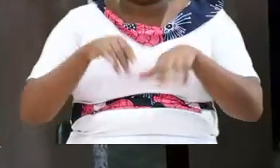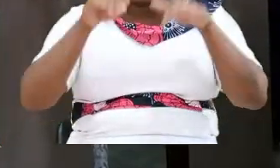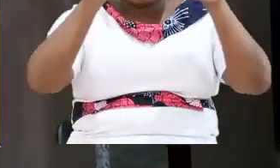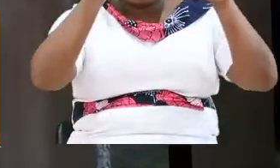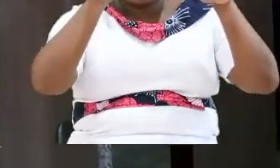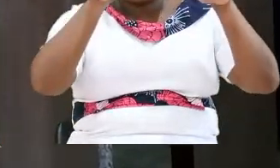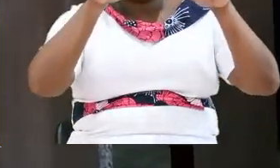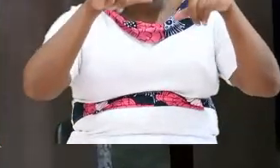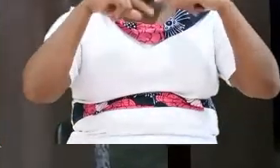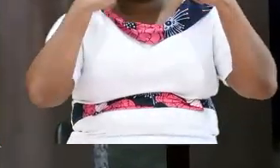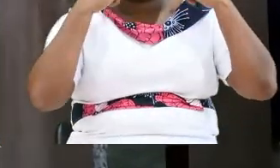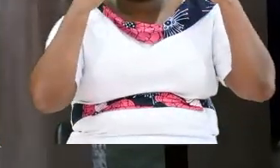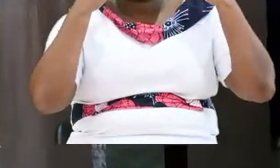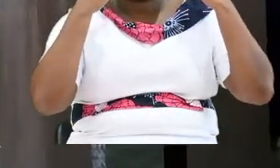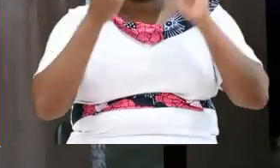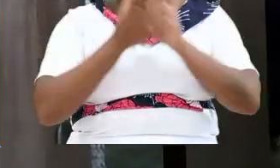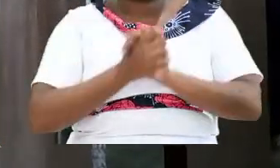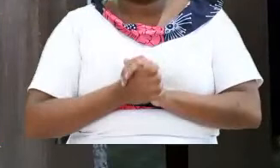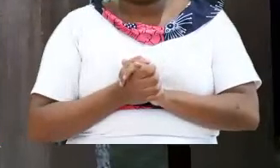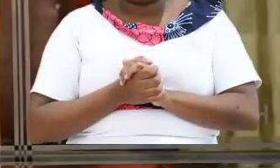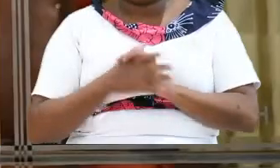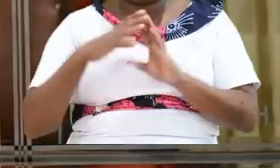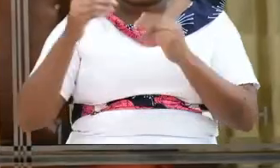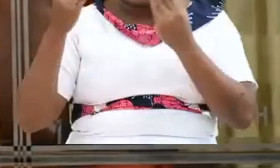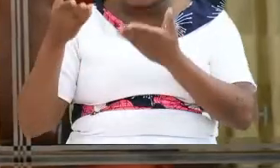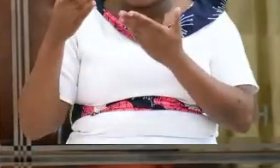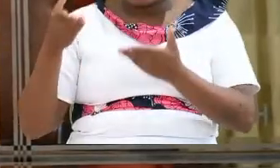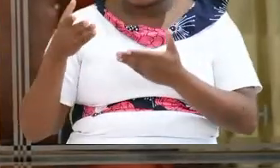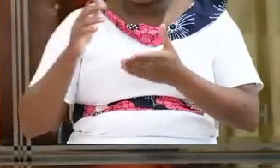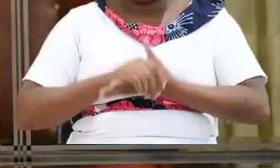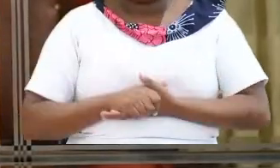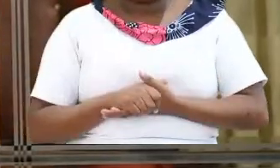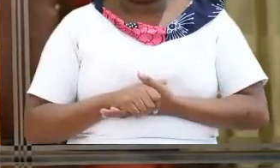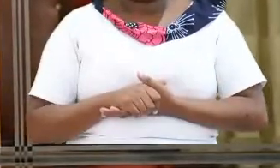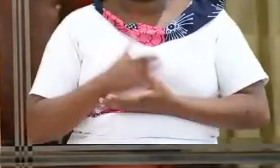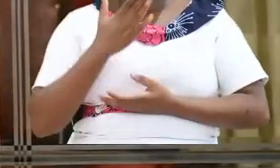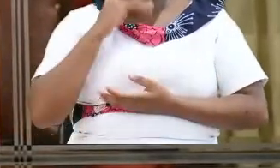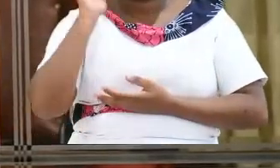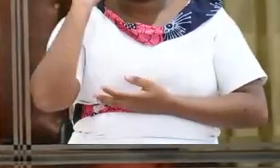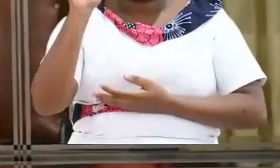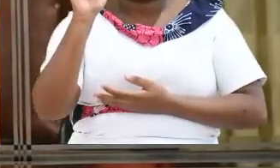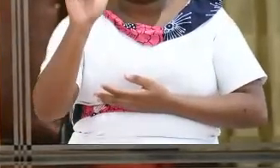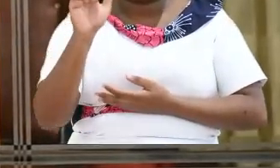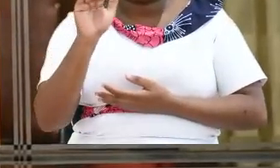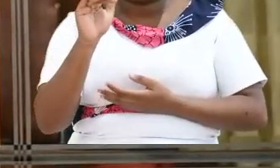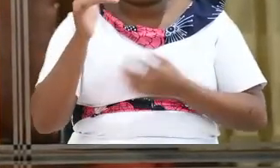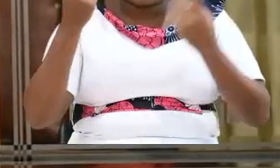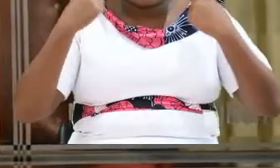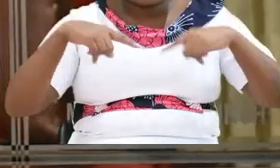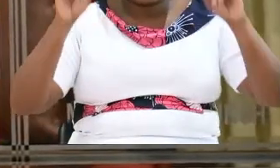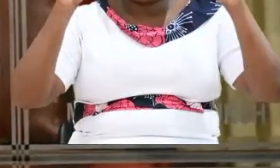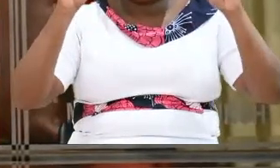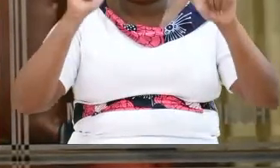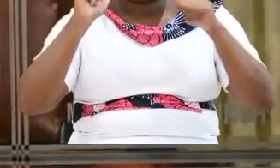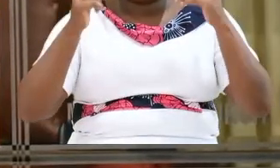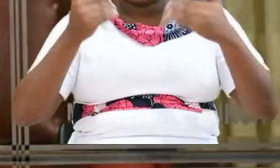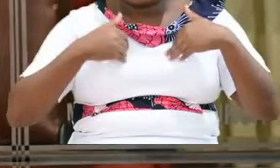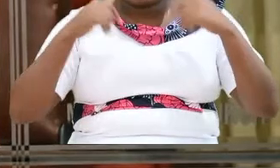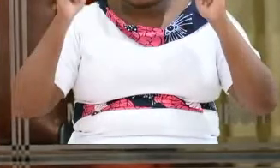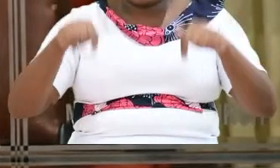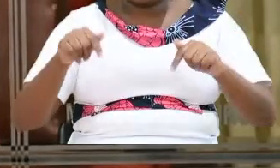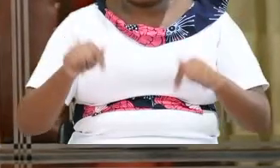mchungaji, na hapo ndio walienda. Sasa naomba tuingie pamoja kwa matangazo tulio nayo siku ya